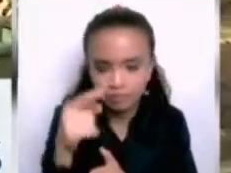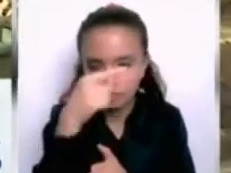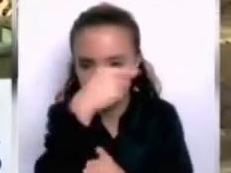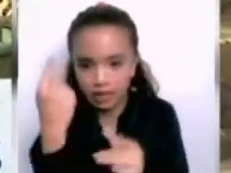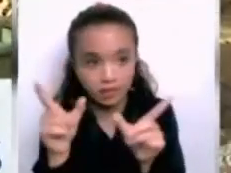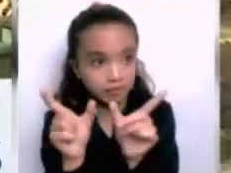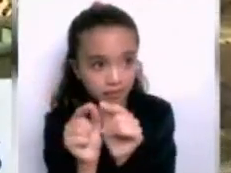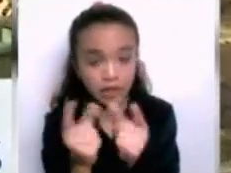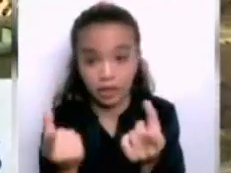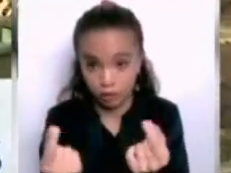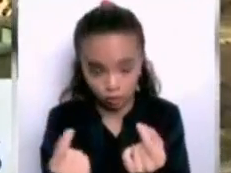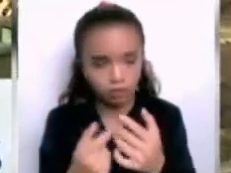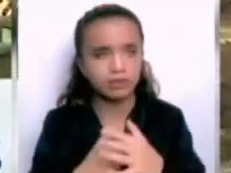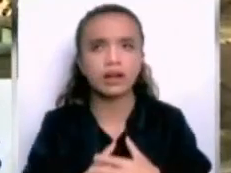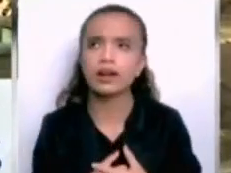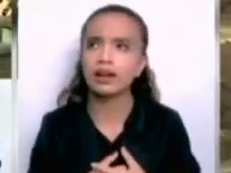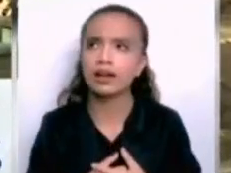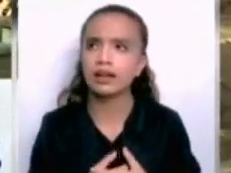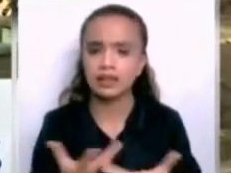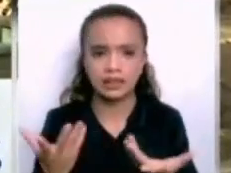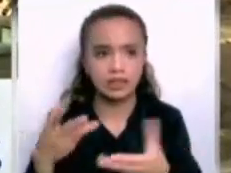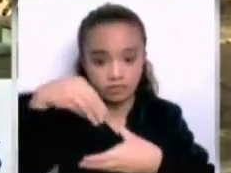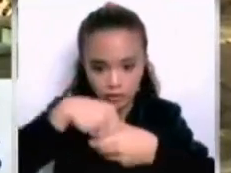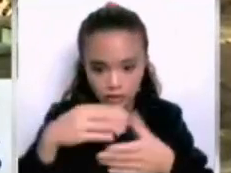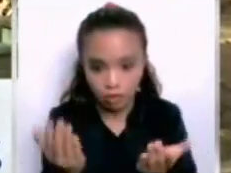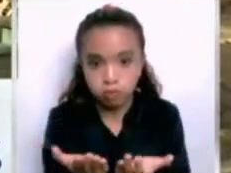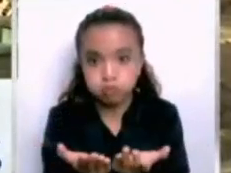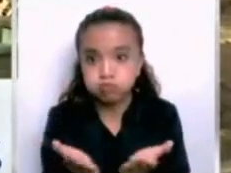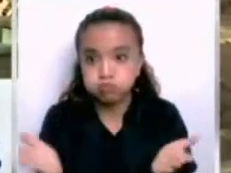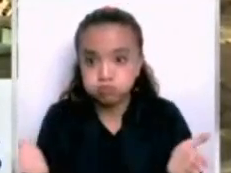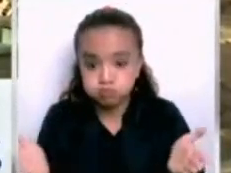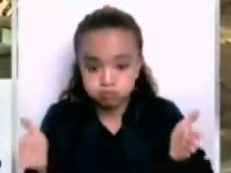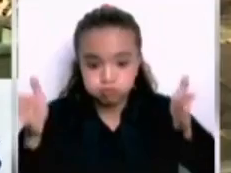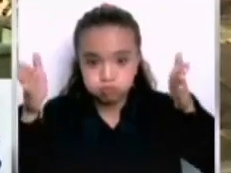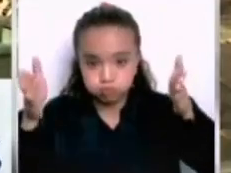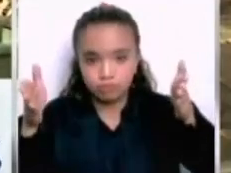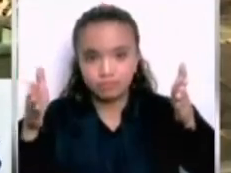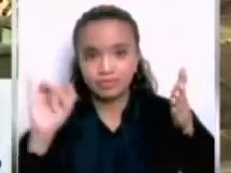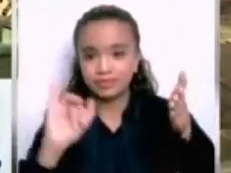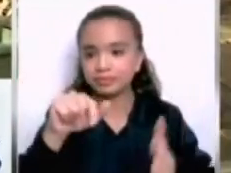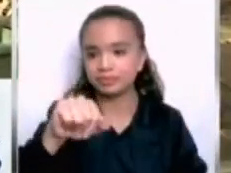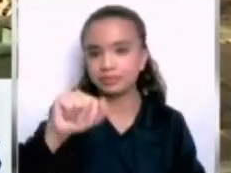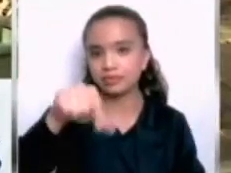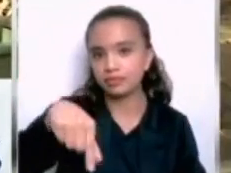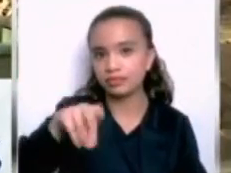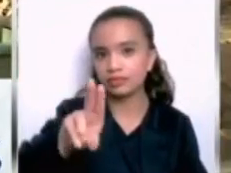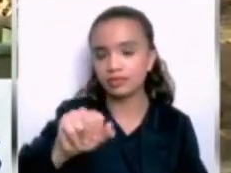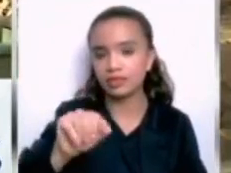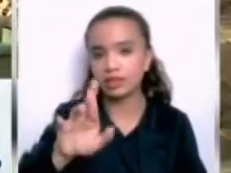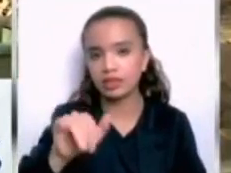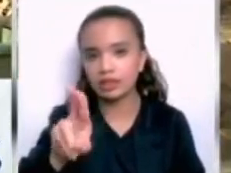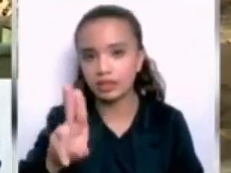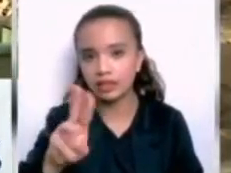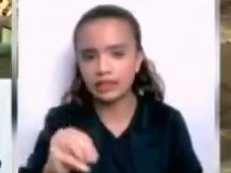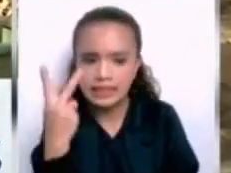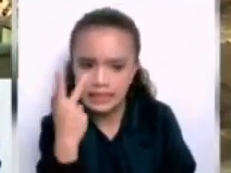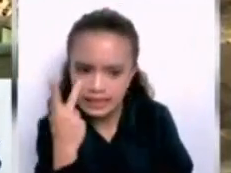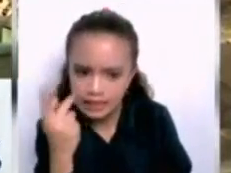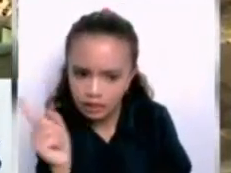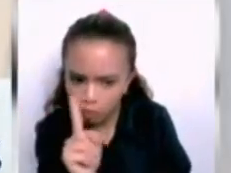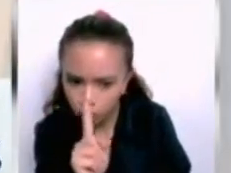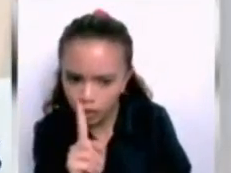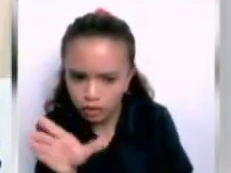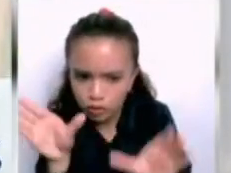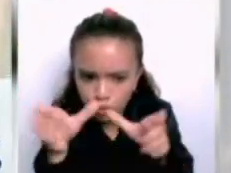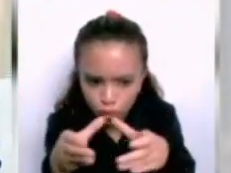sa nilalagay sa aquarium tapos ah tinitingnan ni nila kung ano yung colony na nfo ng mga black ants na